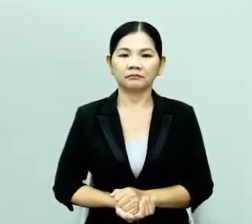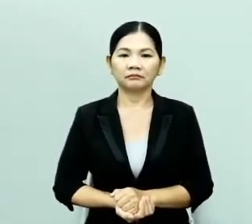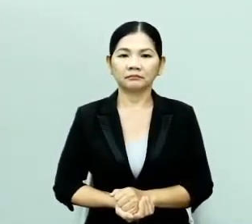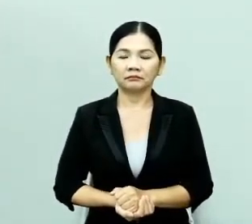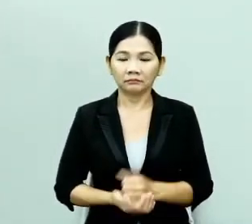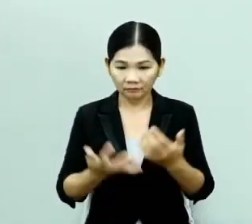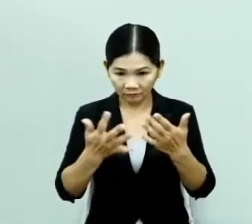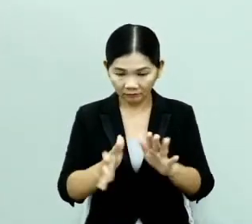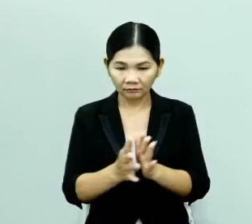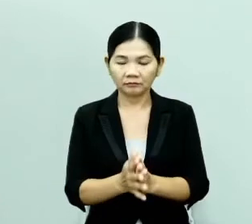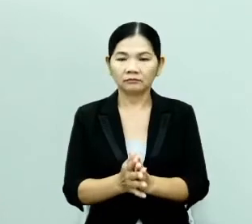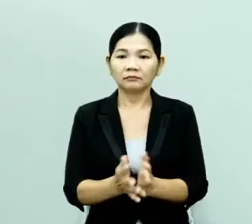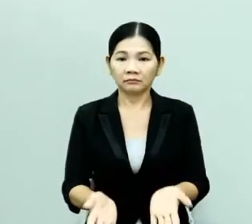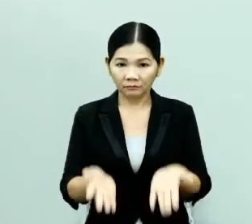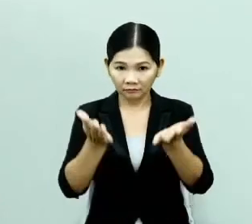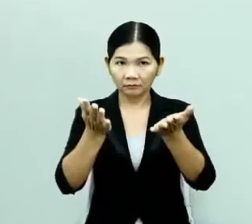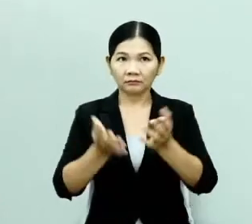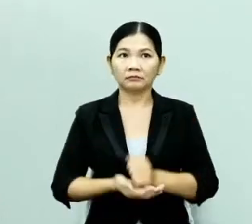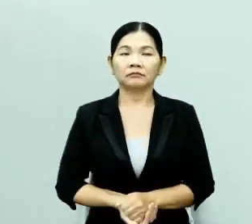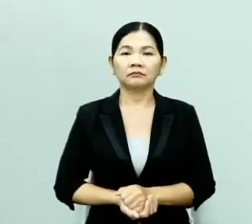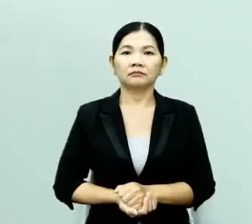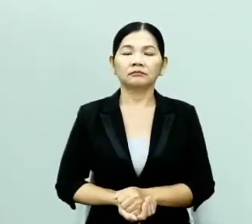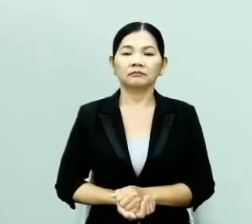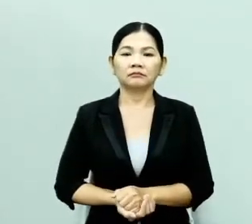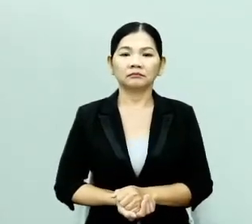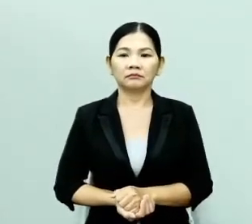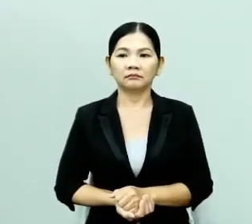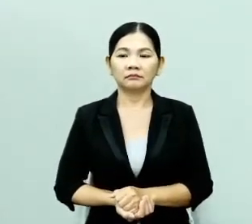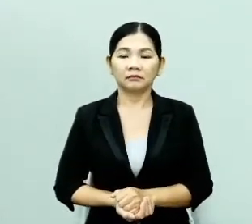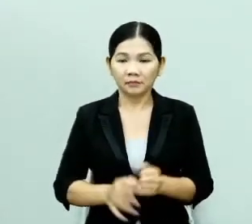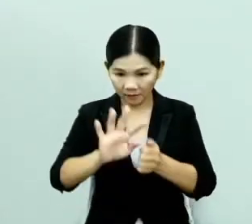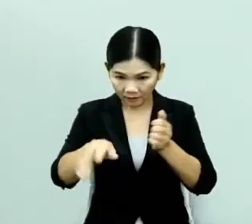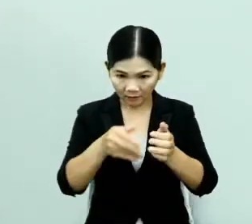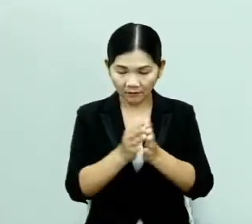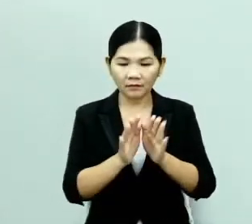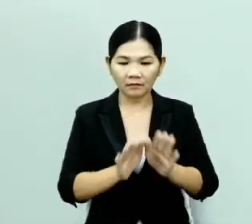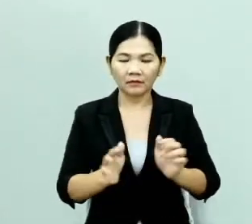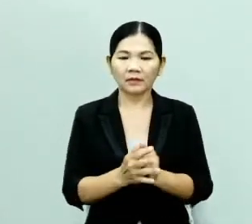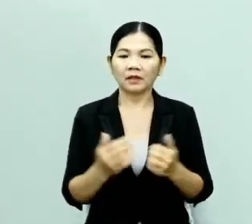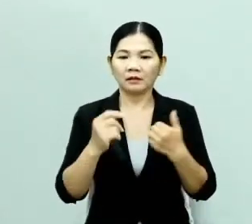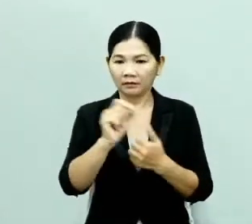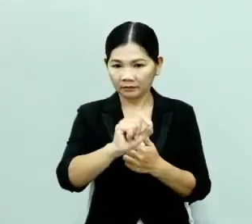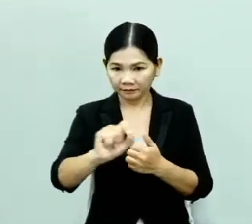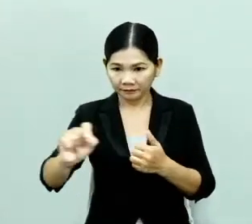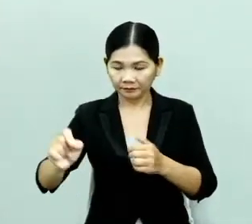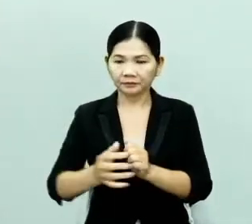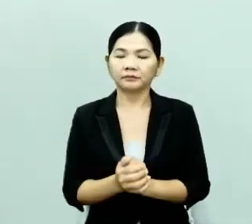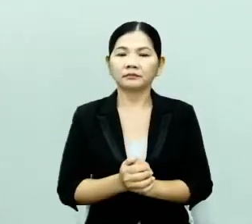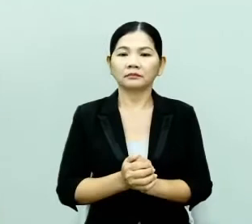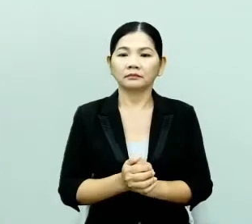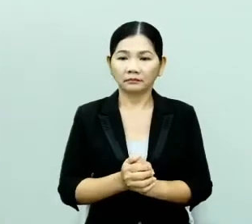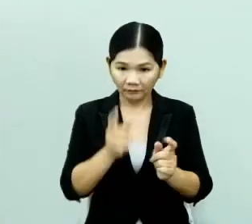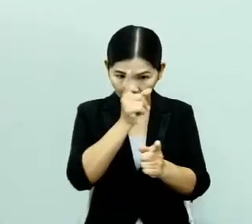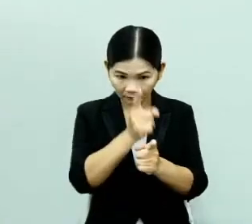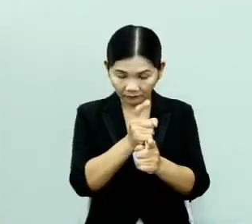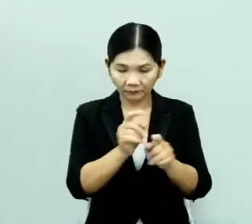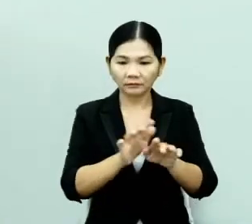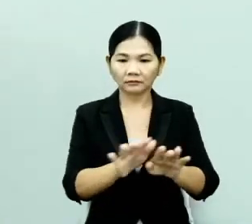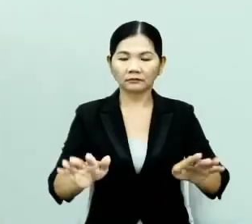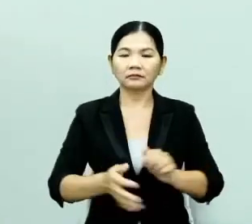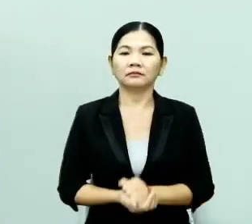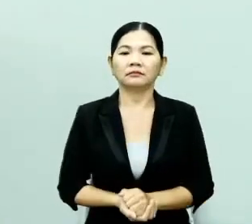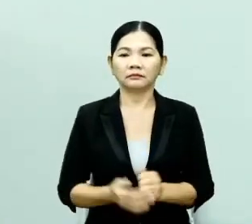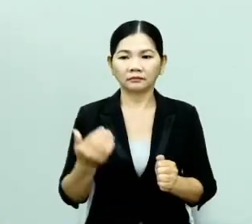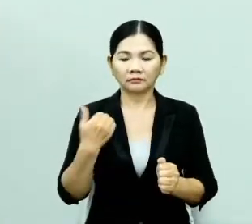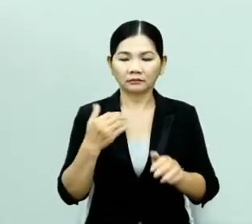ចាបើរួចរាល់ហើយកូនលើកឡើងចាអរគុណកូនកូនយ៉ាងកូនសរសេរបានត្រឹមត្រូវគ្រប់គ្រប់គ្នា